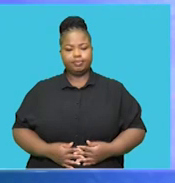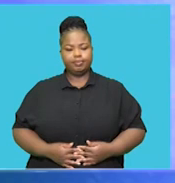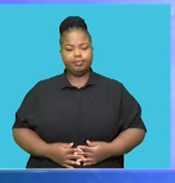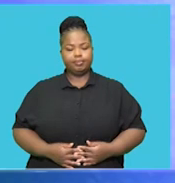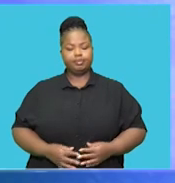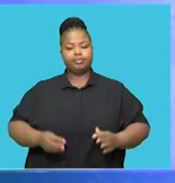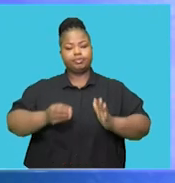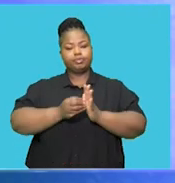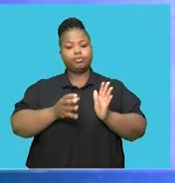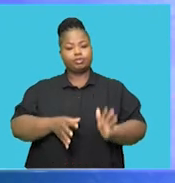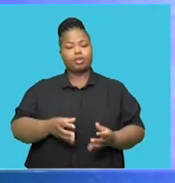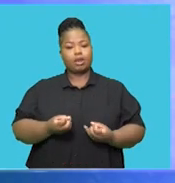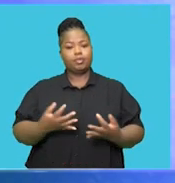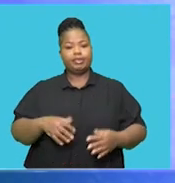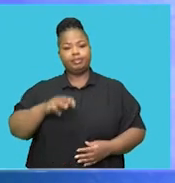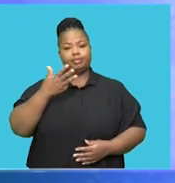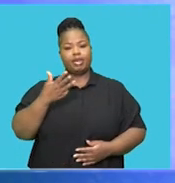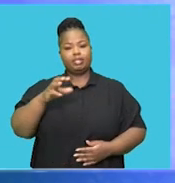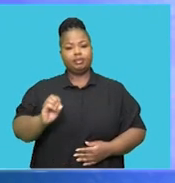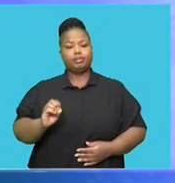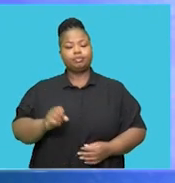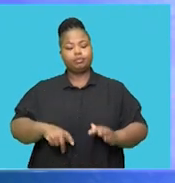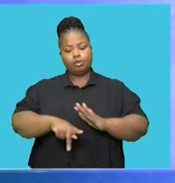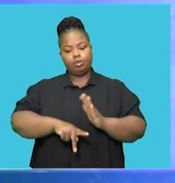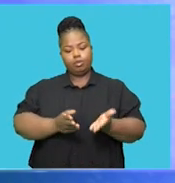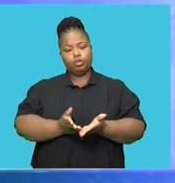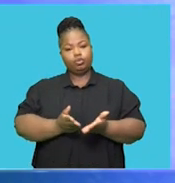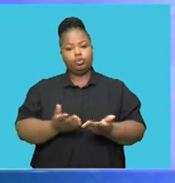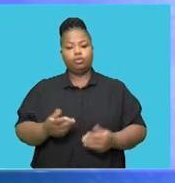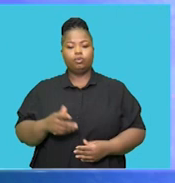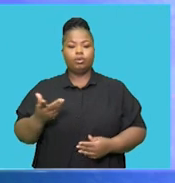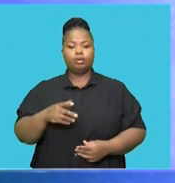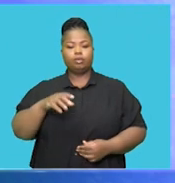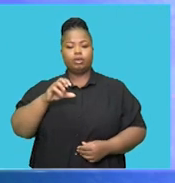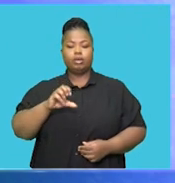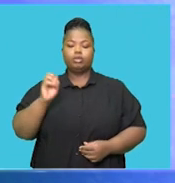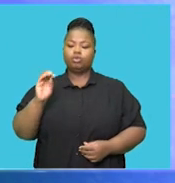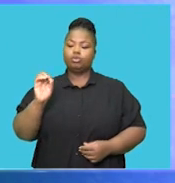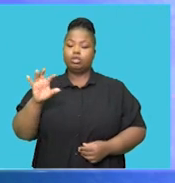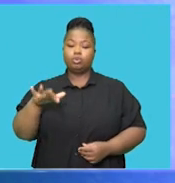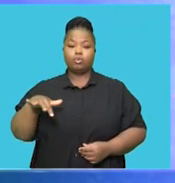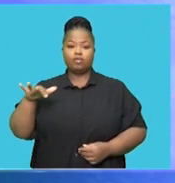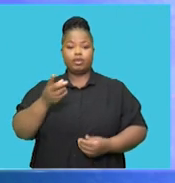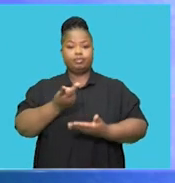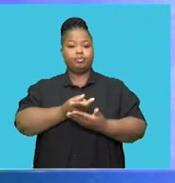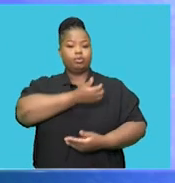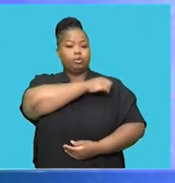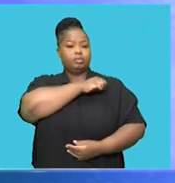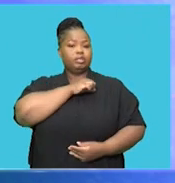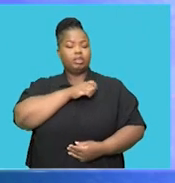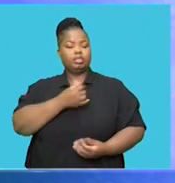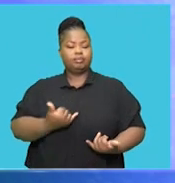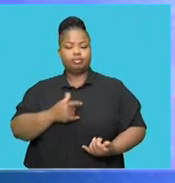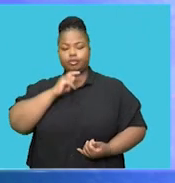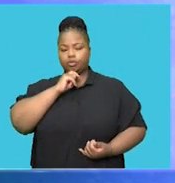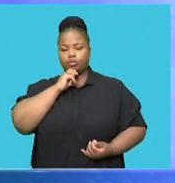Abafundi ya banga mashumi alito babesikoloza mabanga apanzisa sepula matibuho esosha nguve babalagi selwe esipeete lengenzene